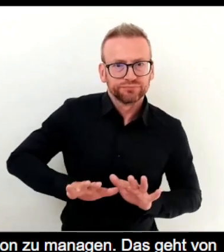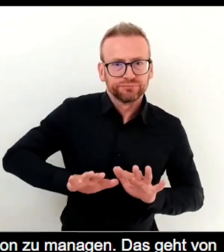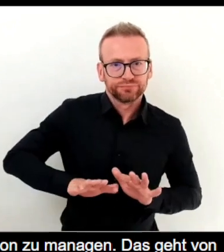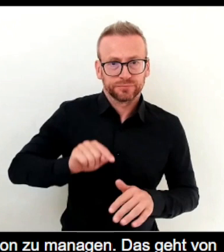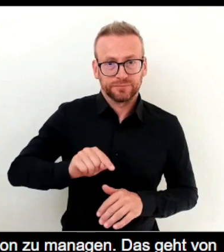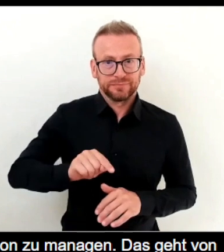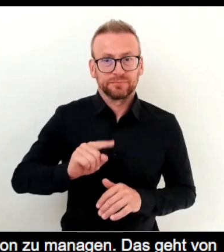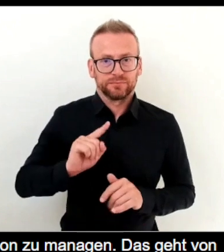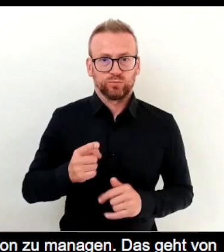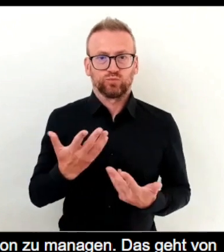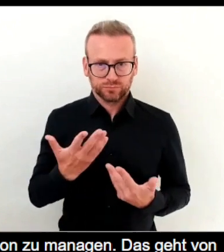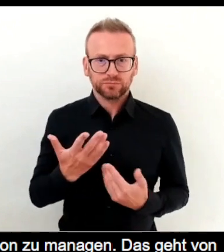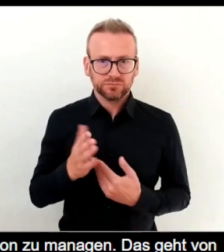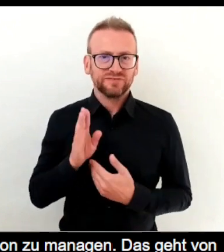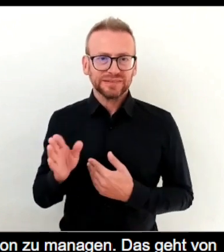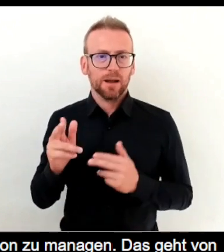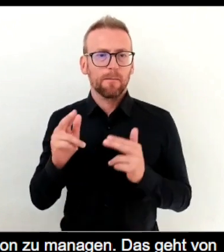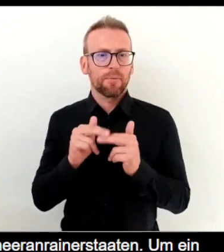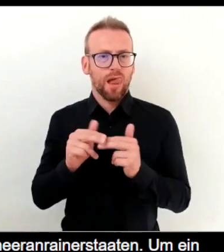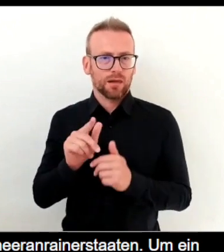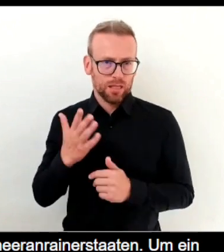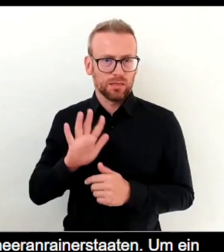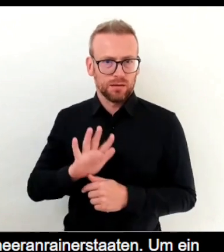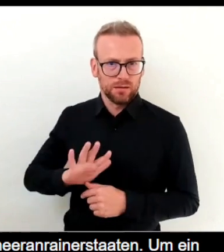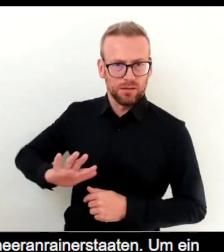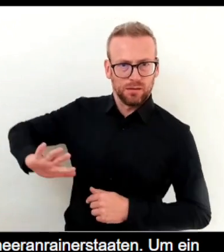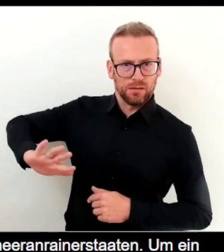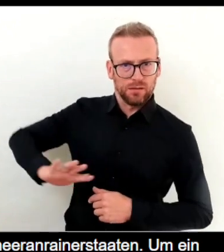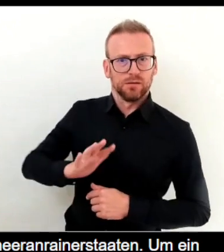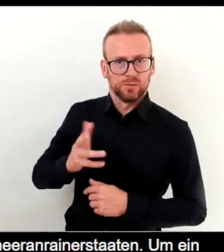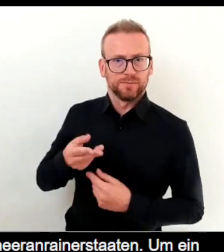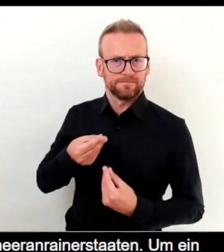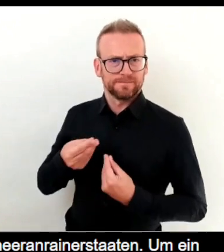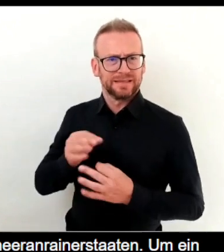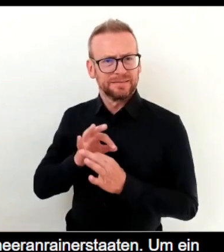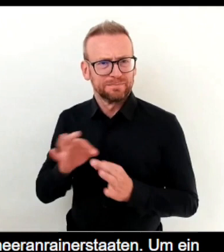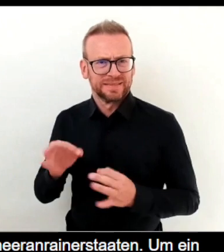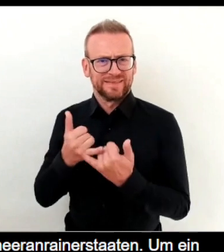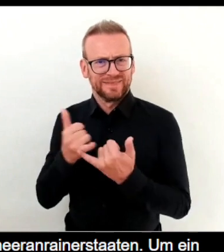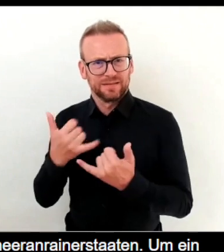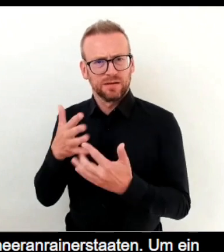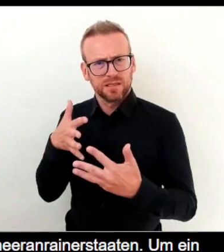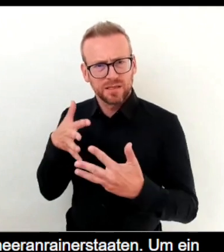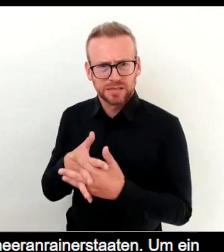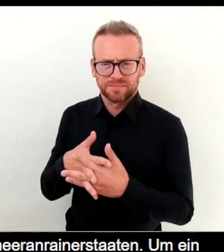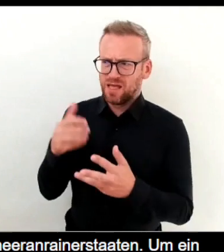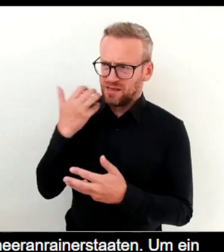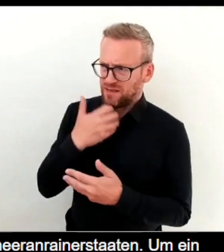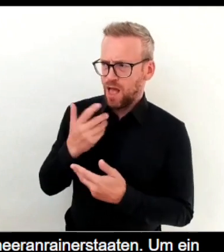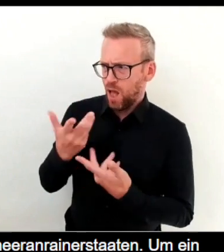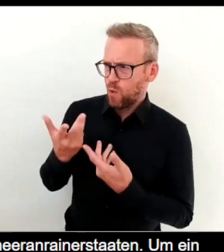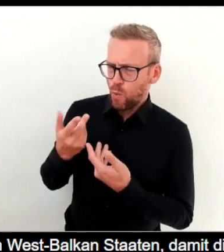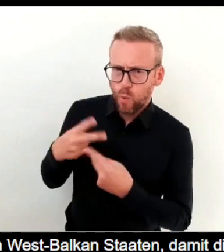zusammenarbeiten. Wir müssen mehr in die Stabilisierung ihrer Wirtschaft investieren und gemeinsam mit ihnen